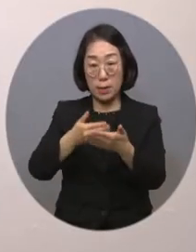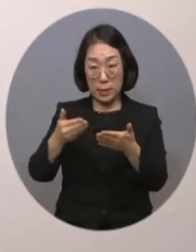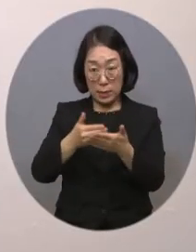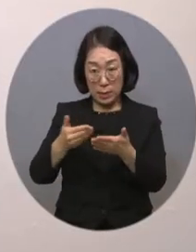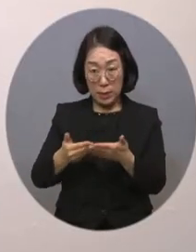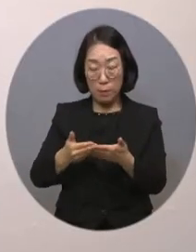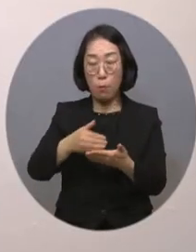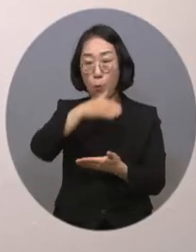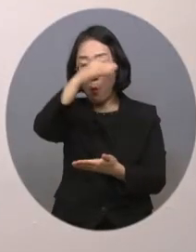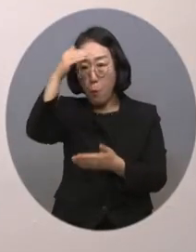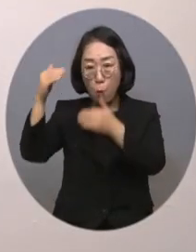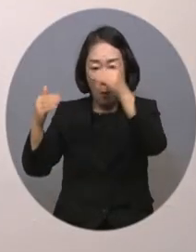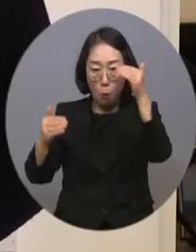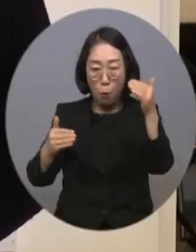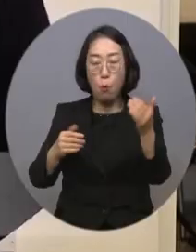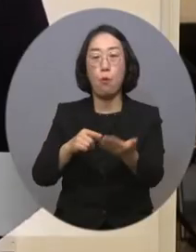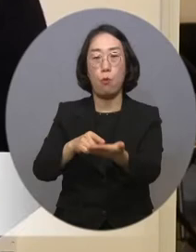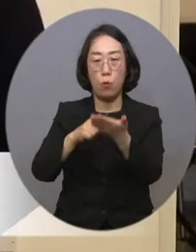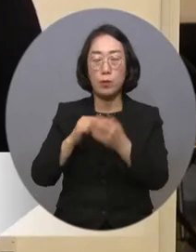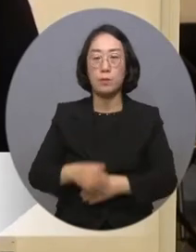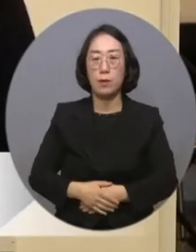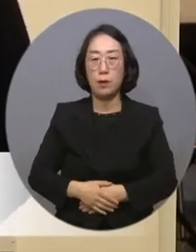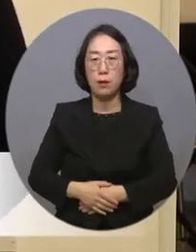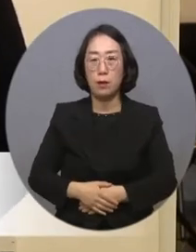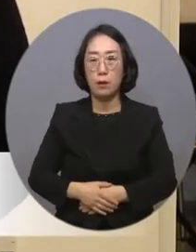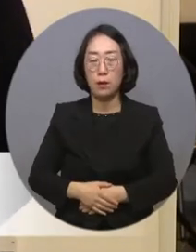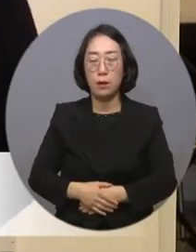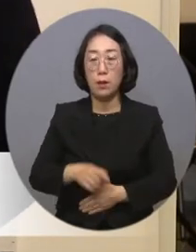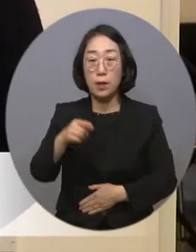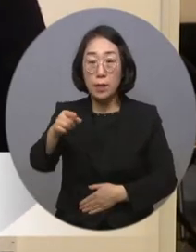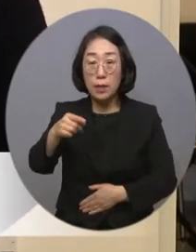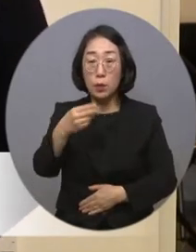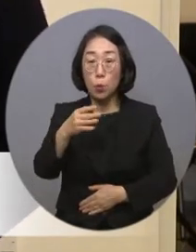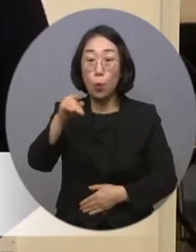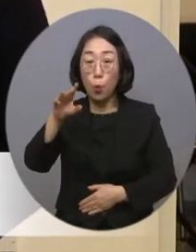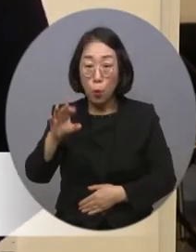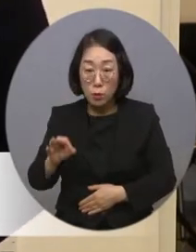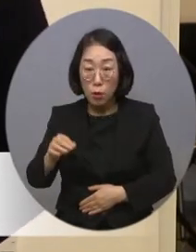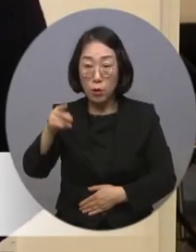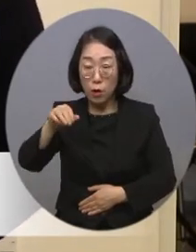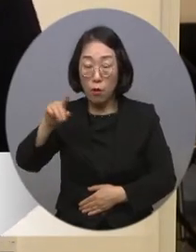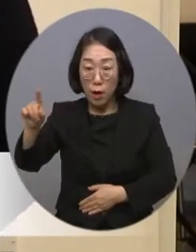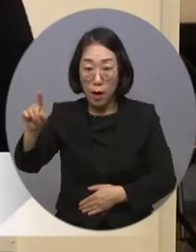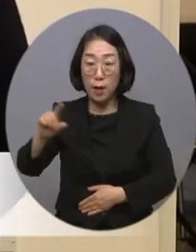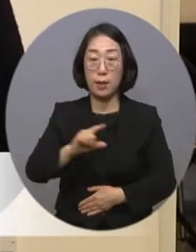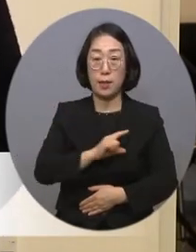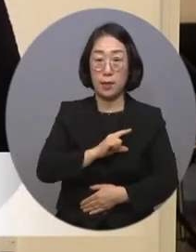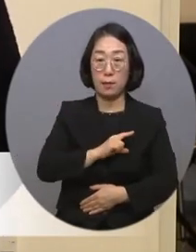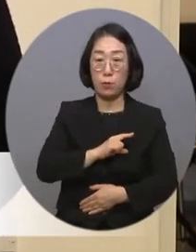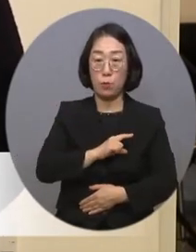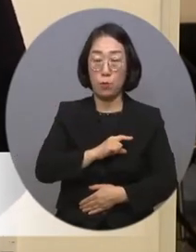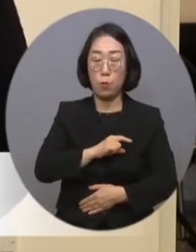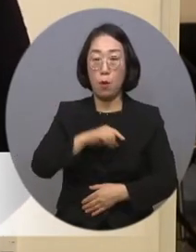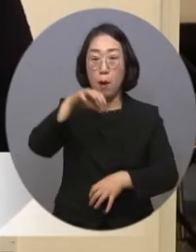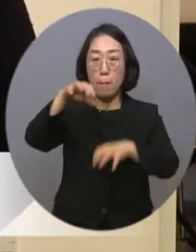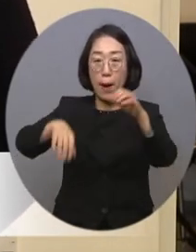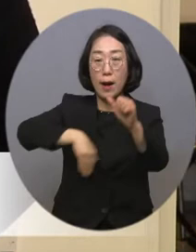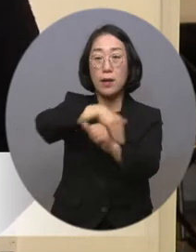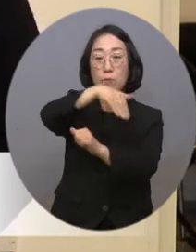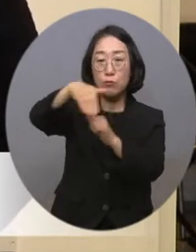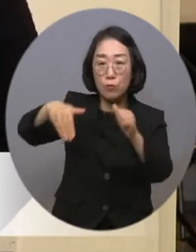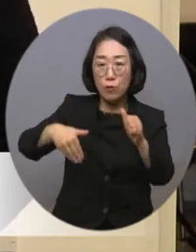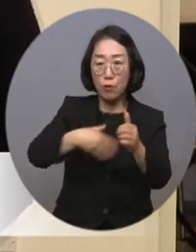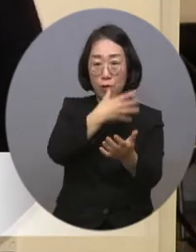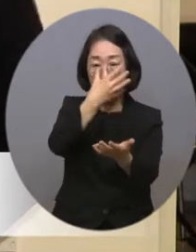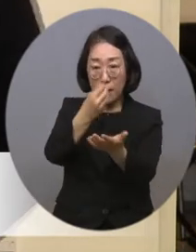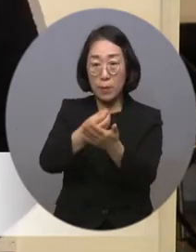관람객들의 시선을 끌고 있습니다. 도성 영가라는 이제 주제로 이 도성마을을 풍경을 이렇게 표현을 하고 그림을